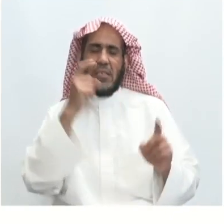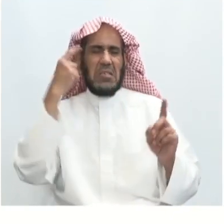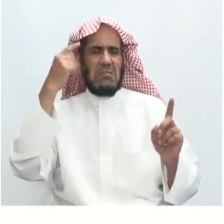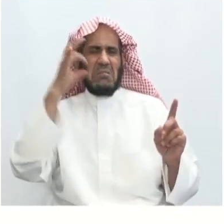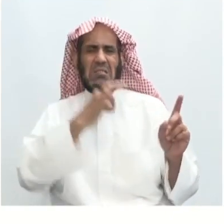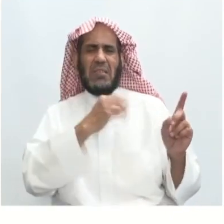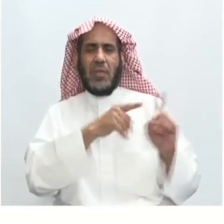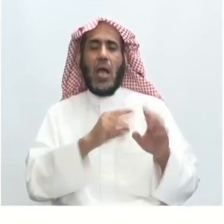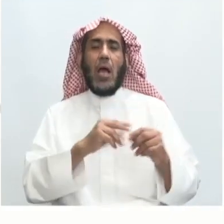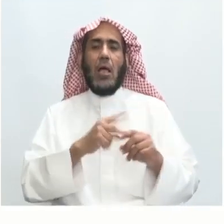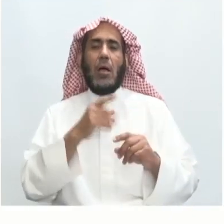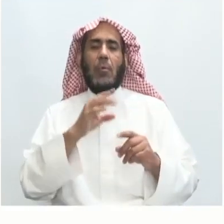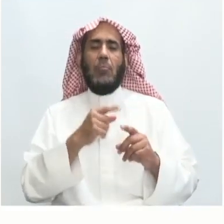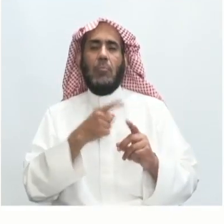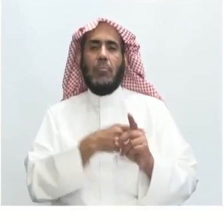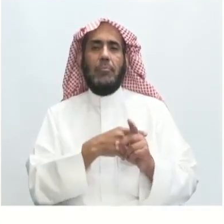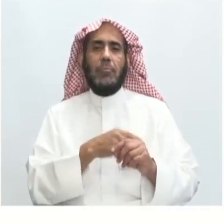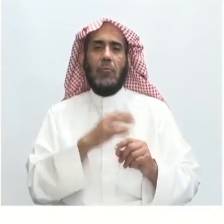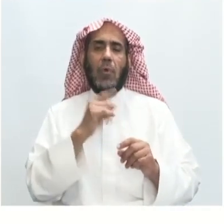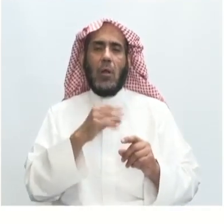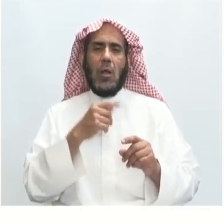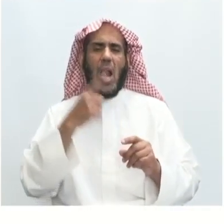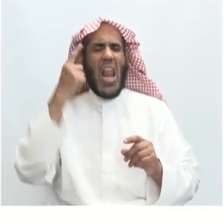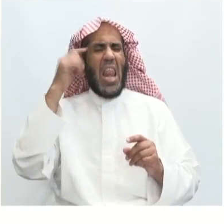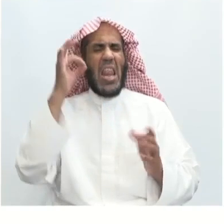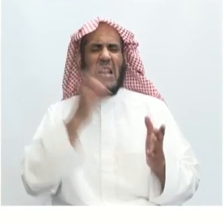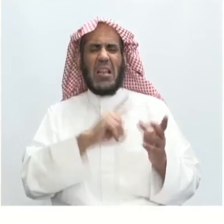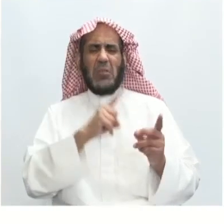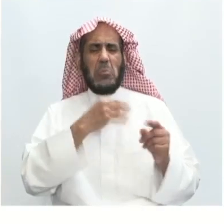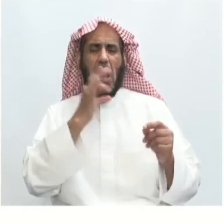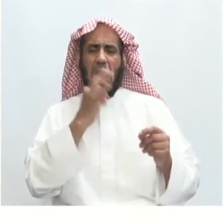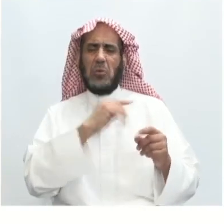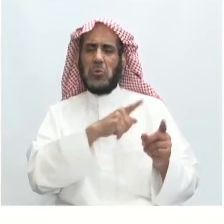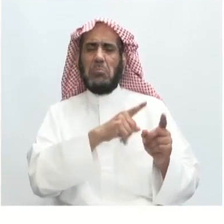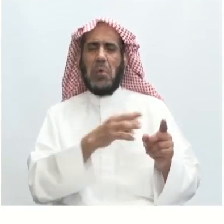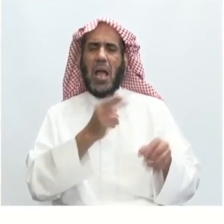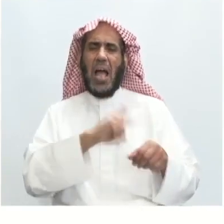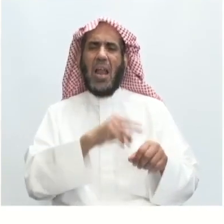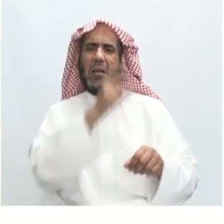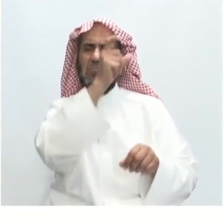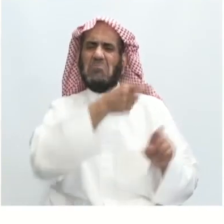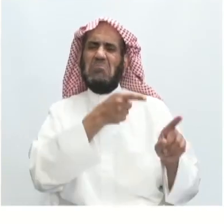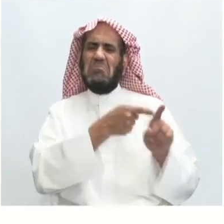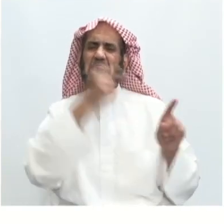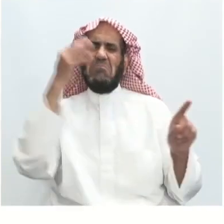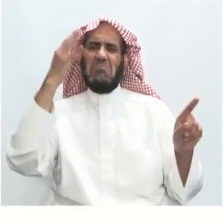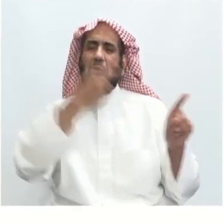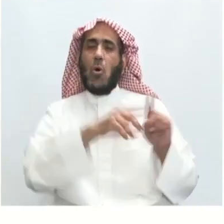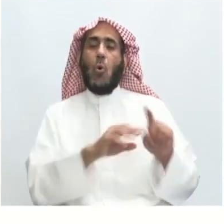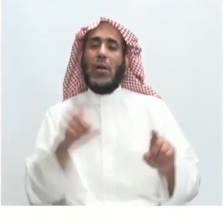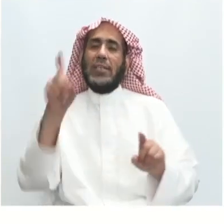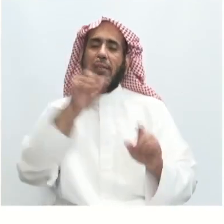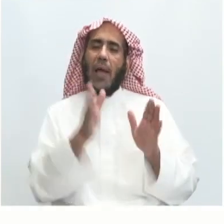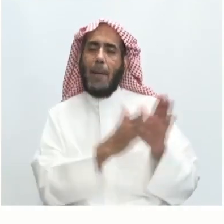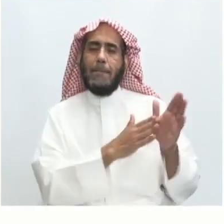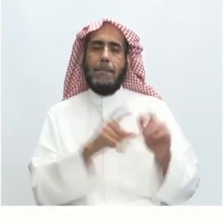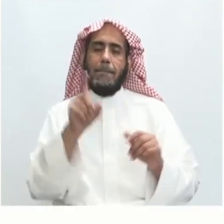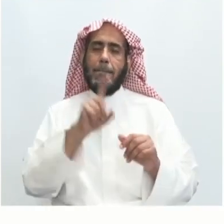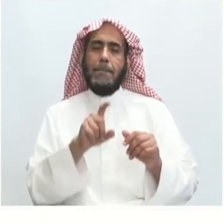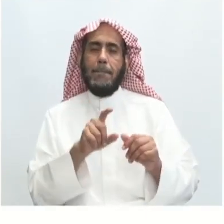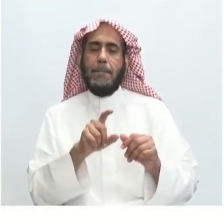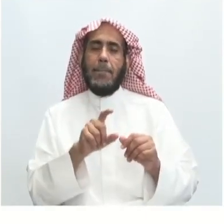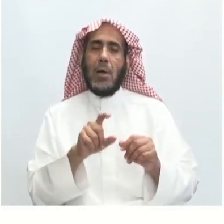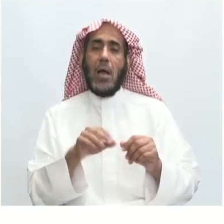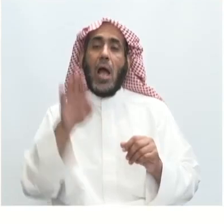امر والنهي تقول هنا مثلا لا تجب لا تجب على سفيهم والاستفهام تاتي